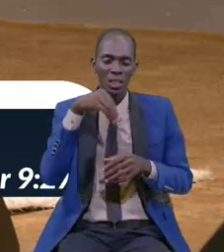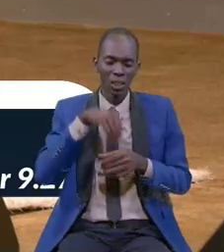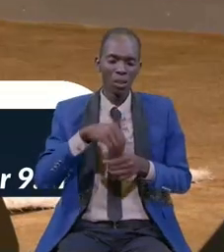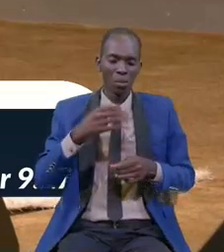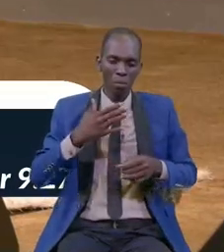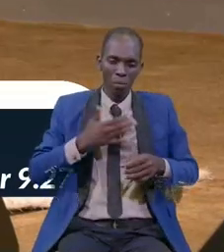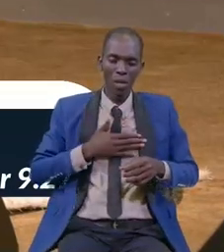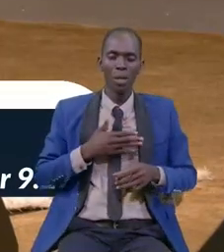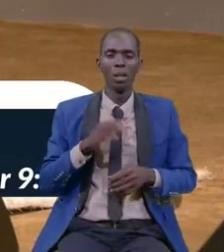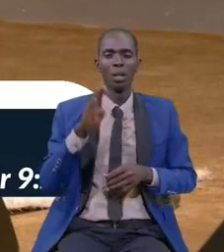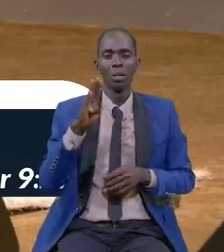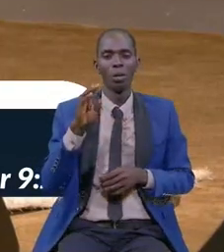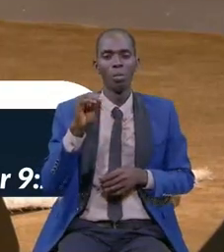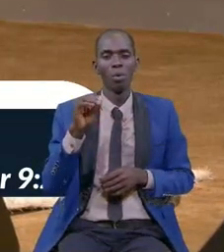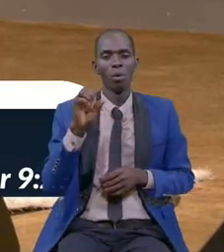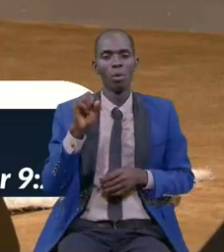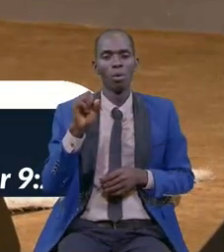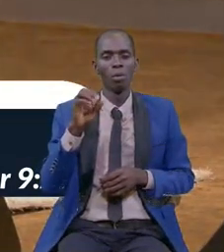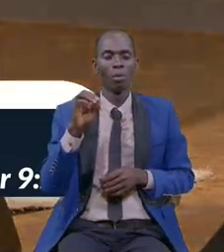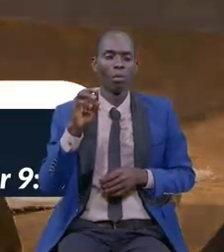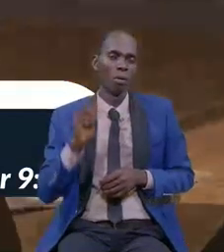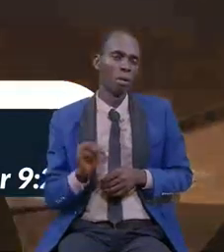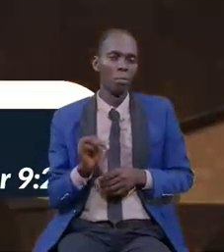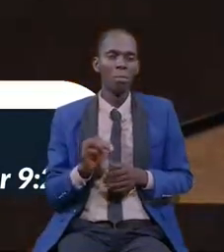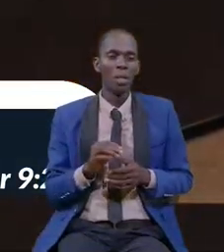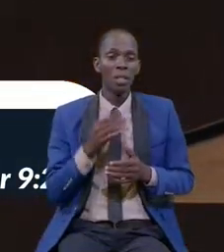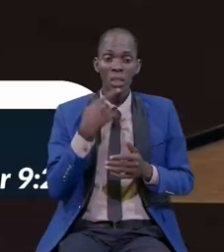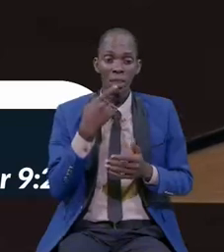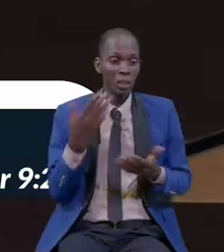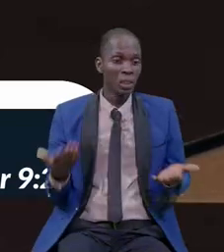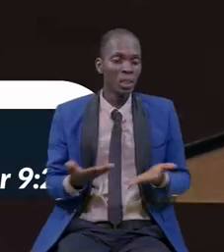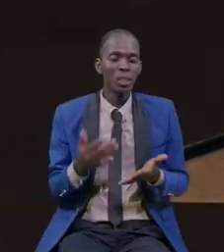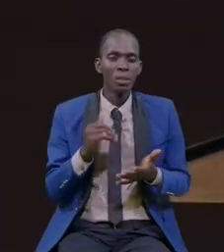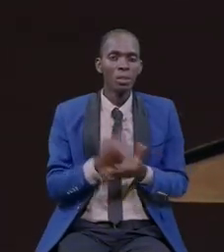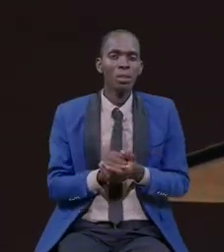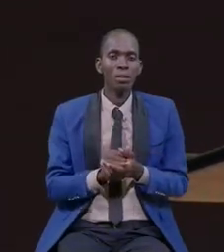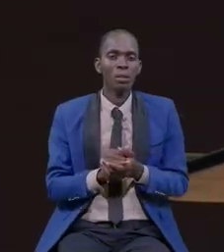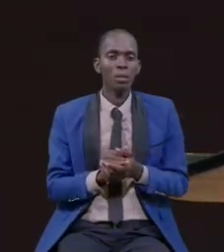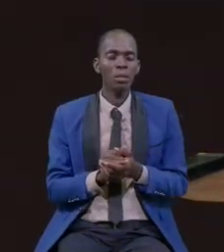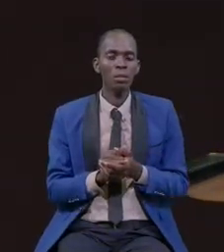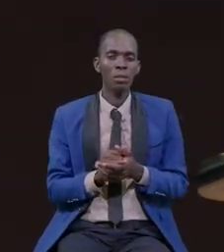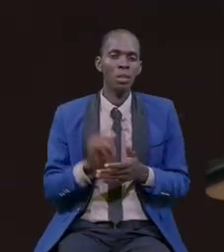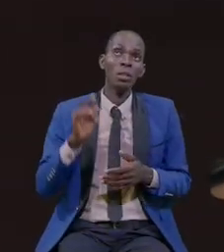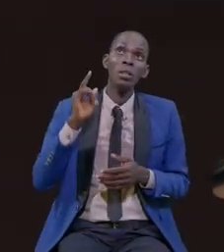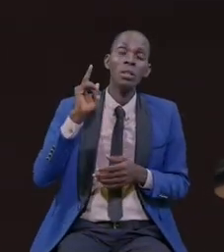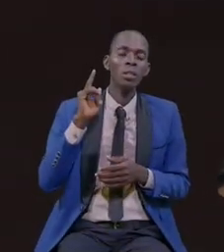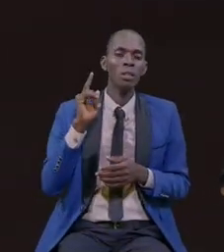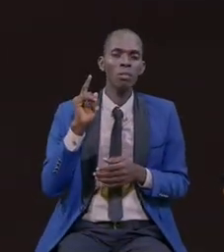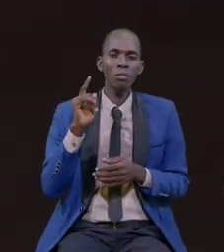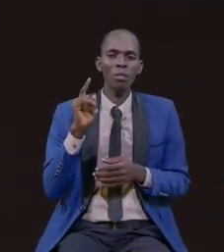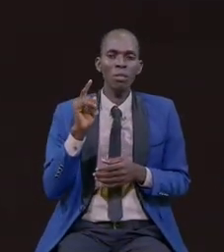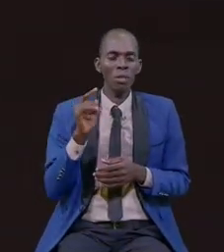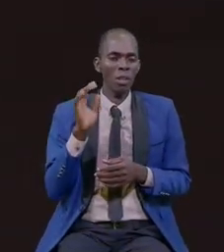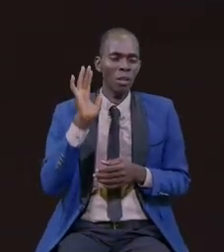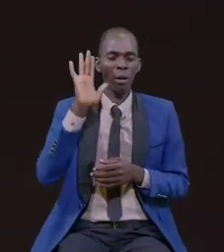transgressions si comme Adam comme les hommes j'ai caché mes transgressions c'est ce que l'Écriture nous dit Adam